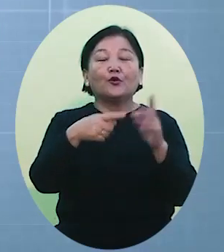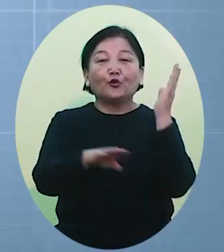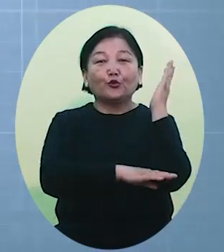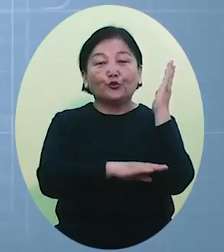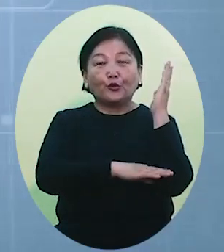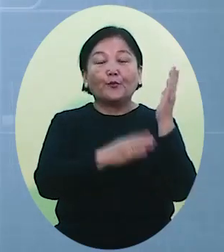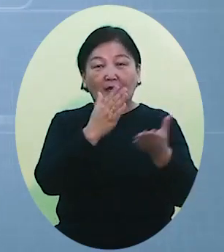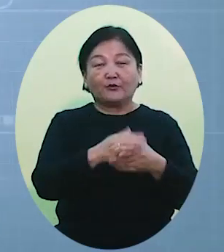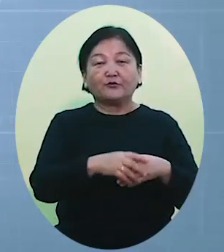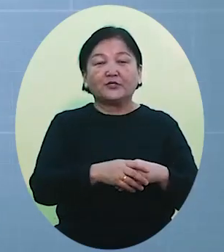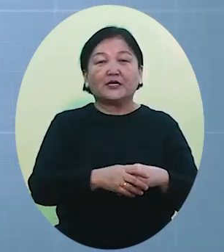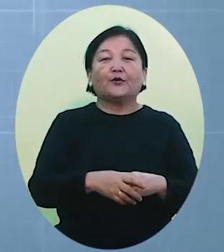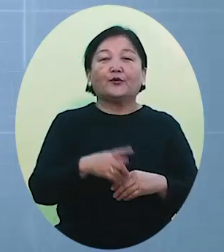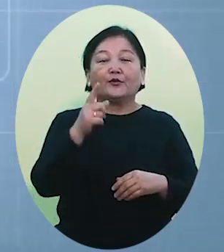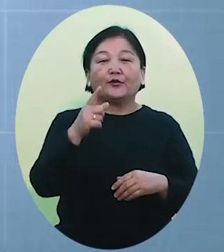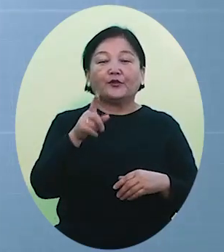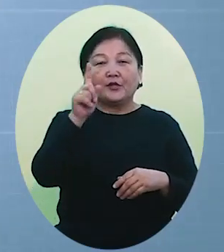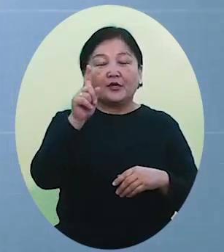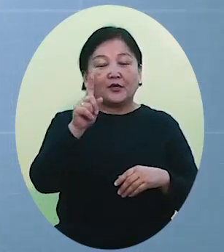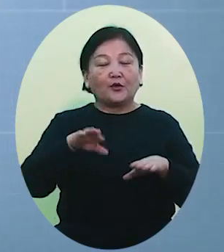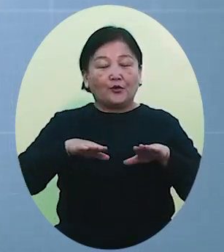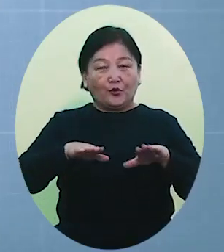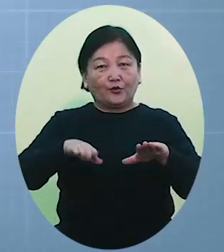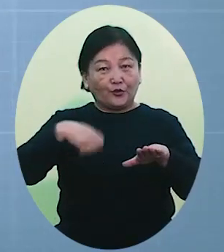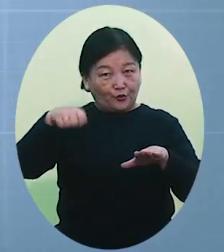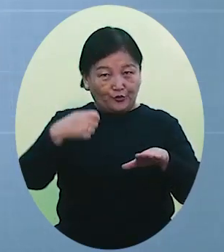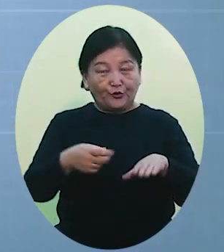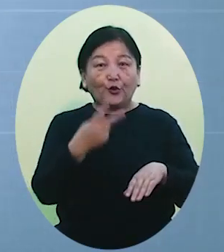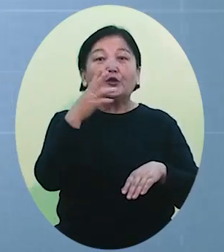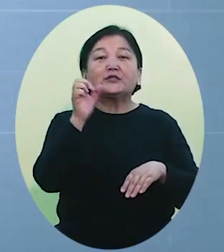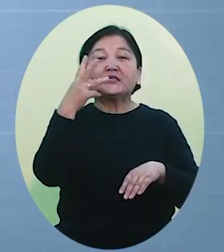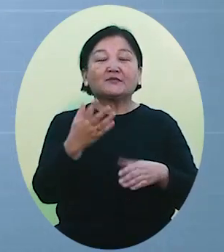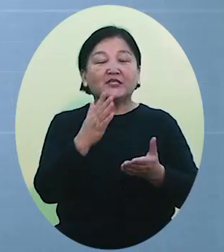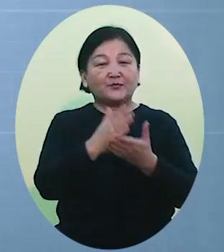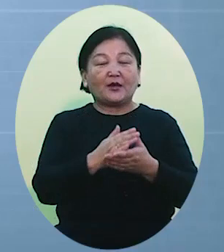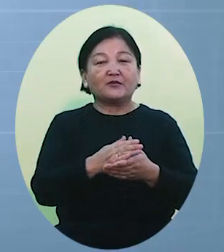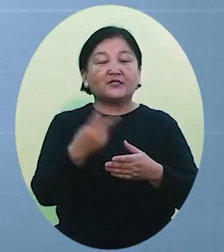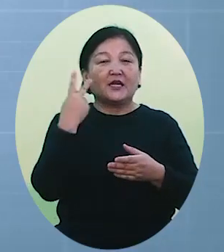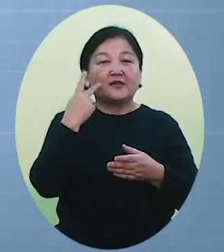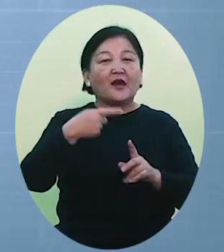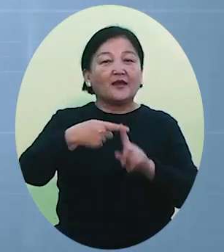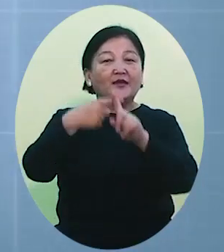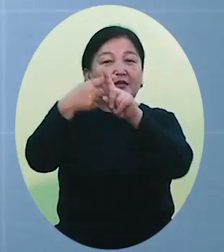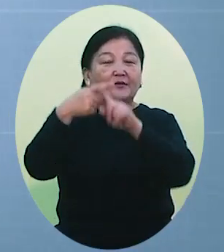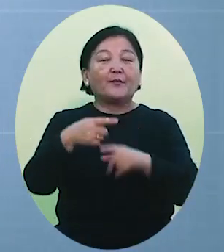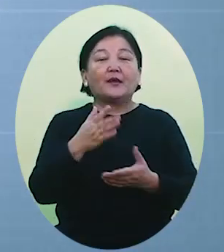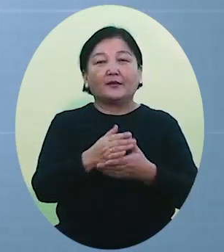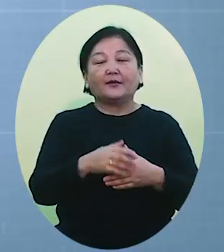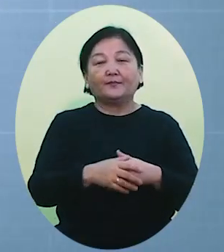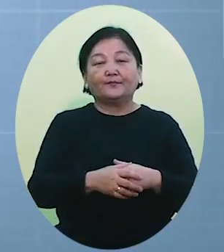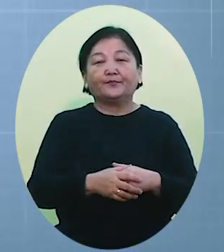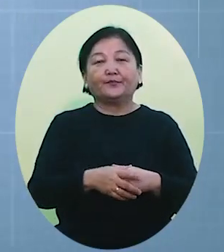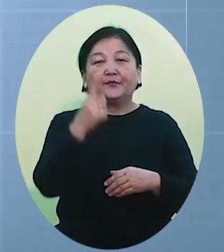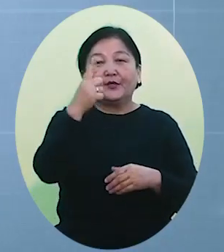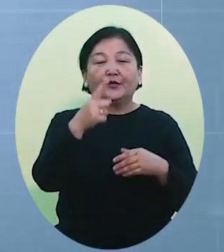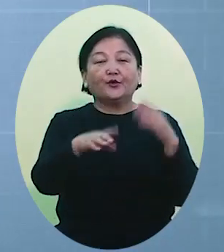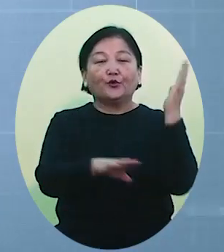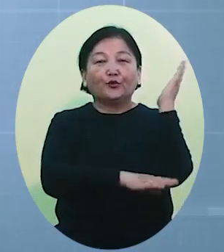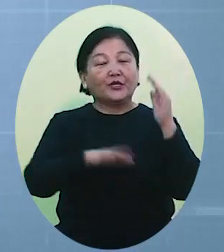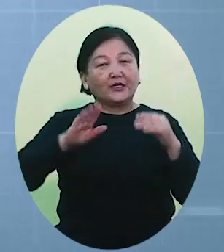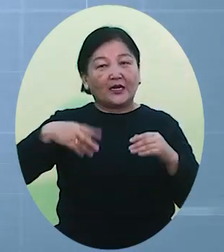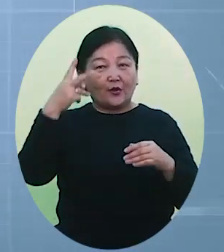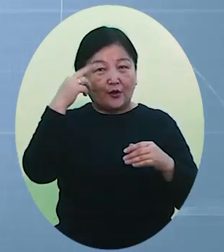өдрийн дараа 2 цамц ойсон байна. 2 өдрийн дараа гэхэд 4 цамц ойсон байна. 3 өдрийн дараа ихэд 6 цамц ойсон байна. 4 өдрийн дараа